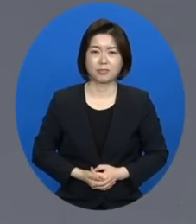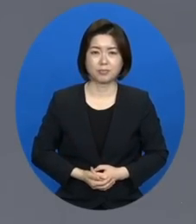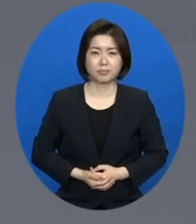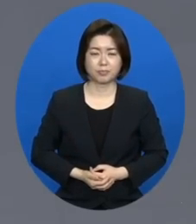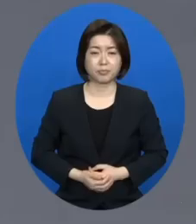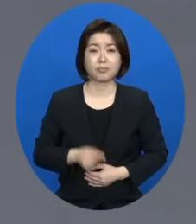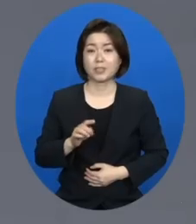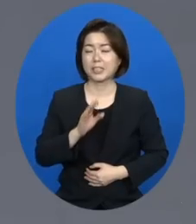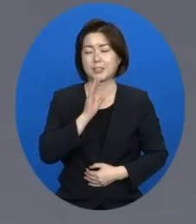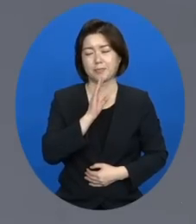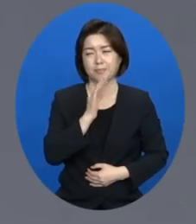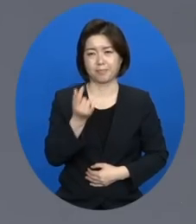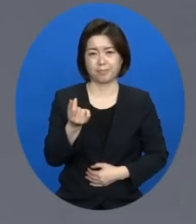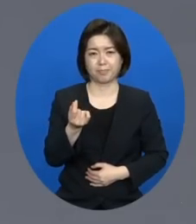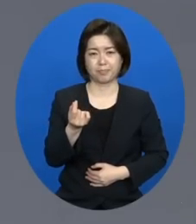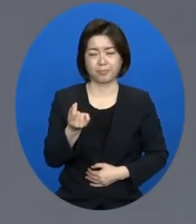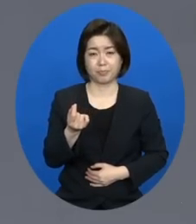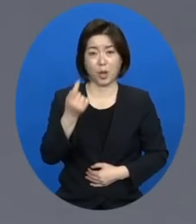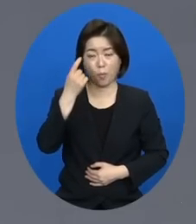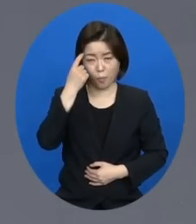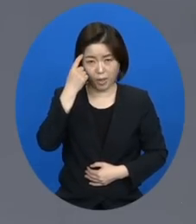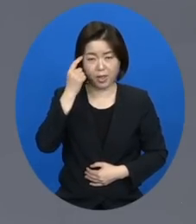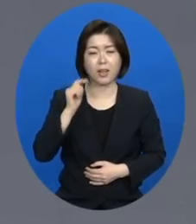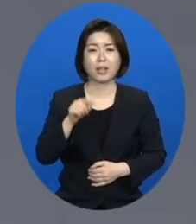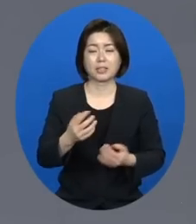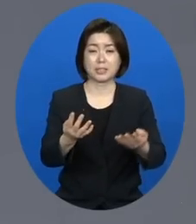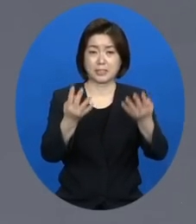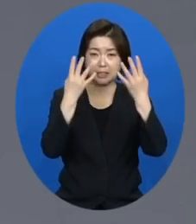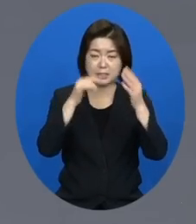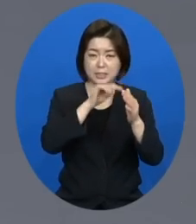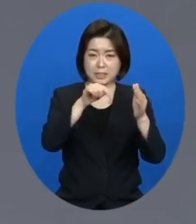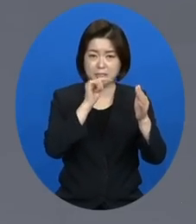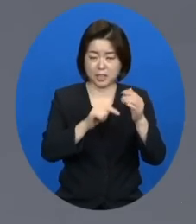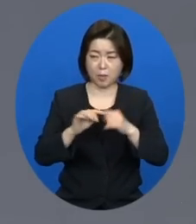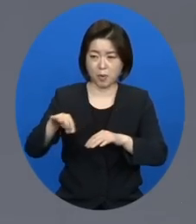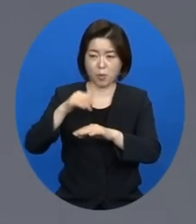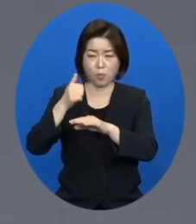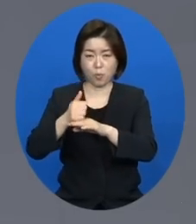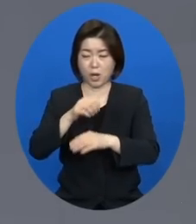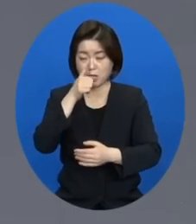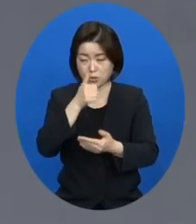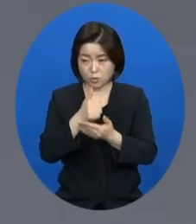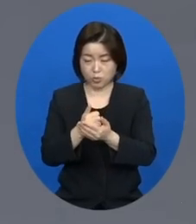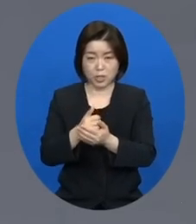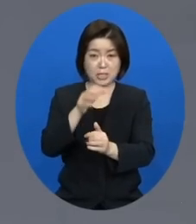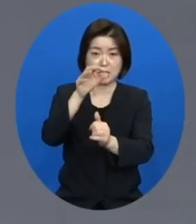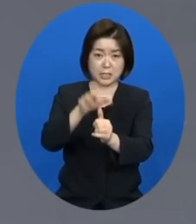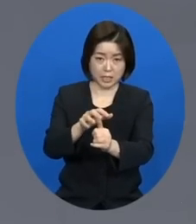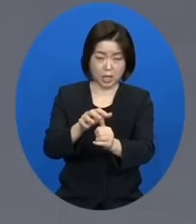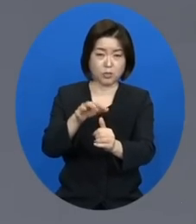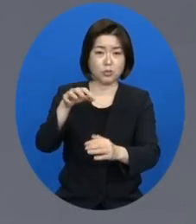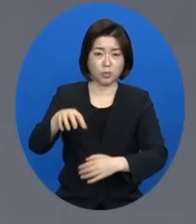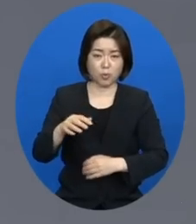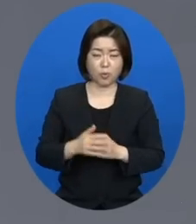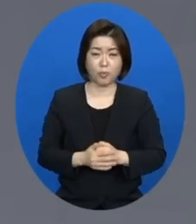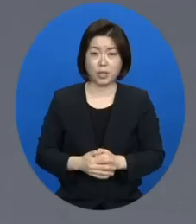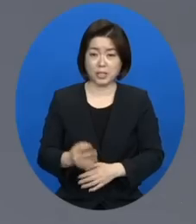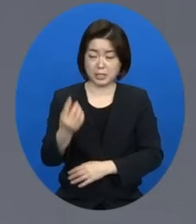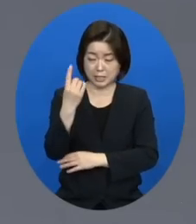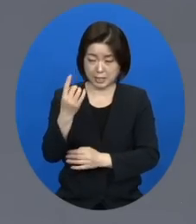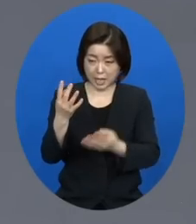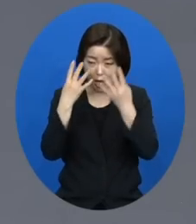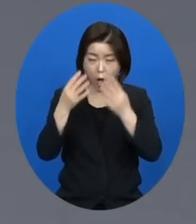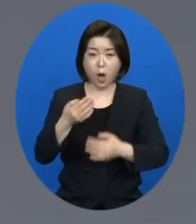근데 그게 맞았던 거예요. 왜냐하면 그 감옥은 왕의 제수를 가두는 감옥이었습니다. 그가 감옥에 그곳에 있지